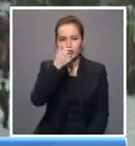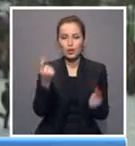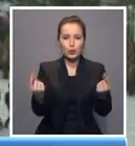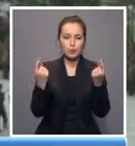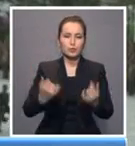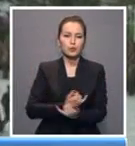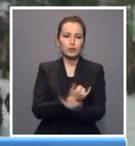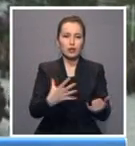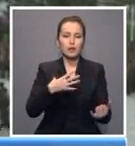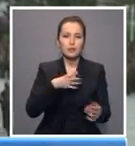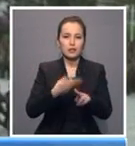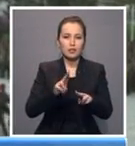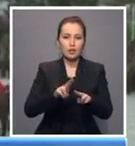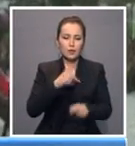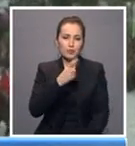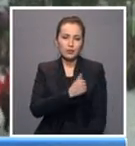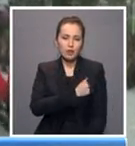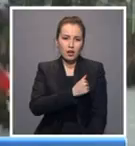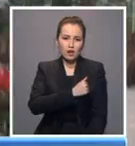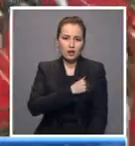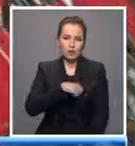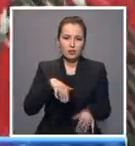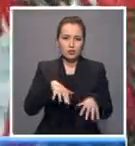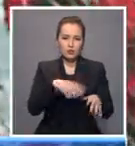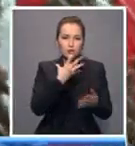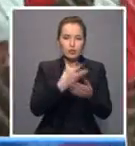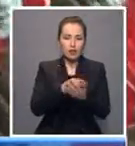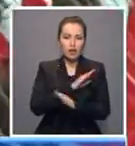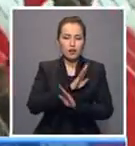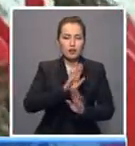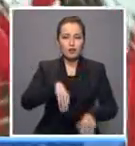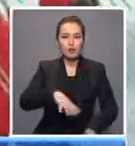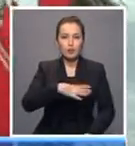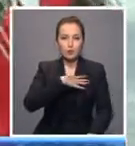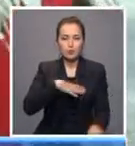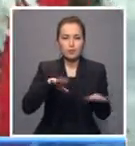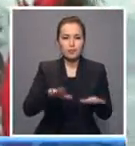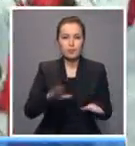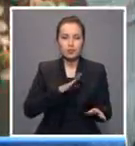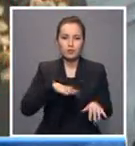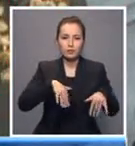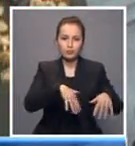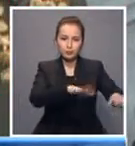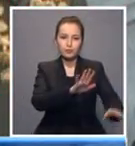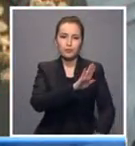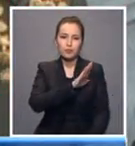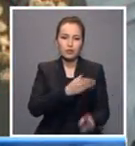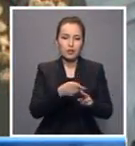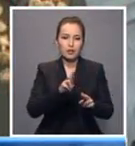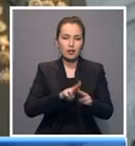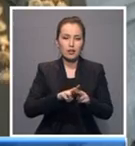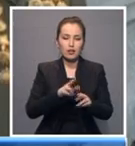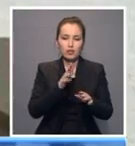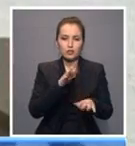отыр. Жауынгерлер мен офицерлер қазіргі басшының атасы мен әкесі жерленген Кумсусан сарайының алдында сап түзеп өтті. Алайда салтанатты